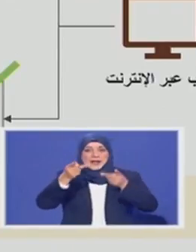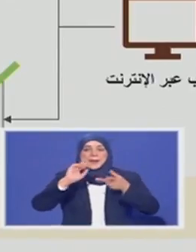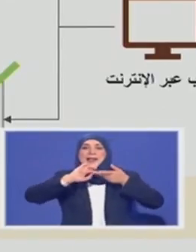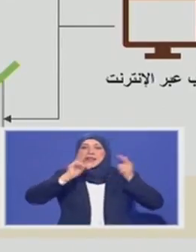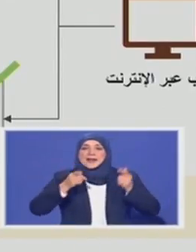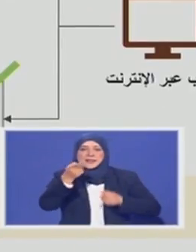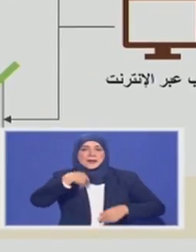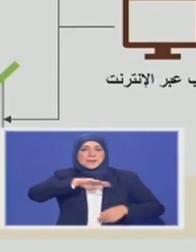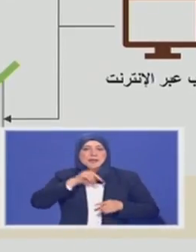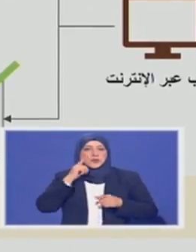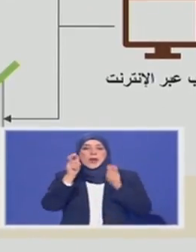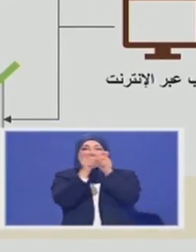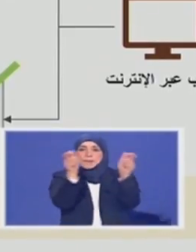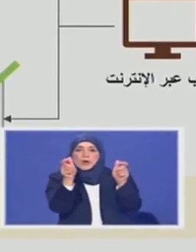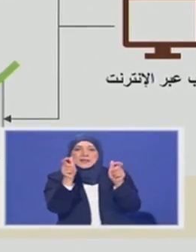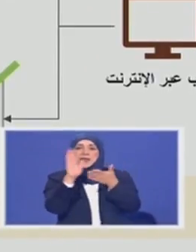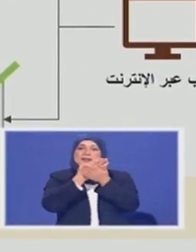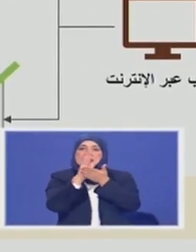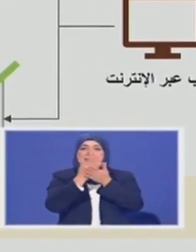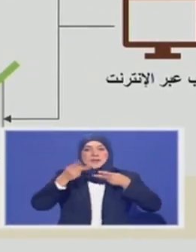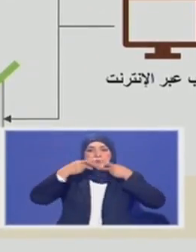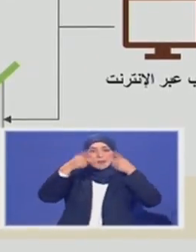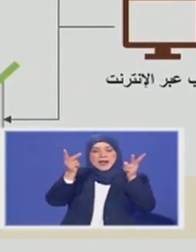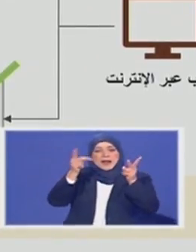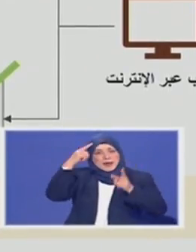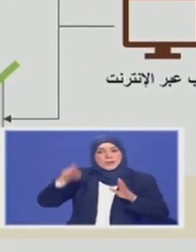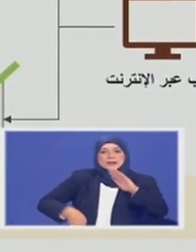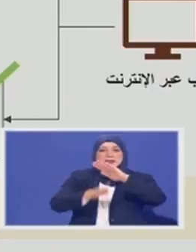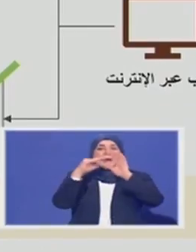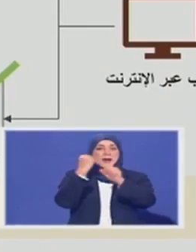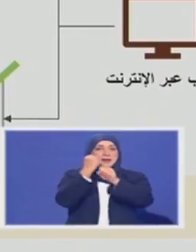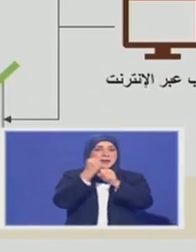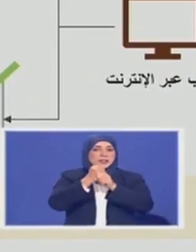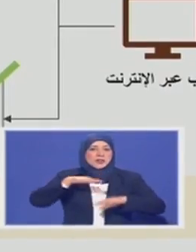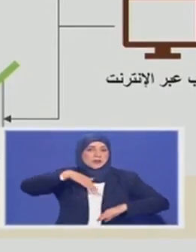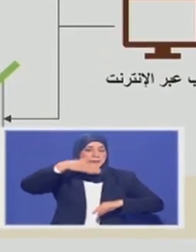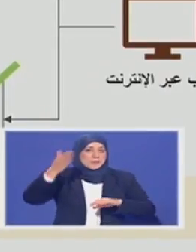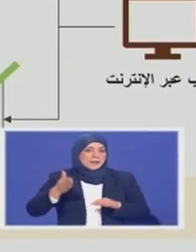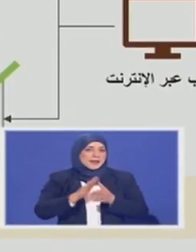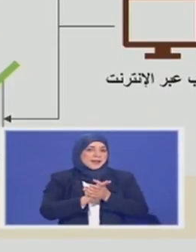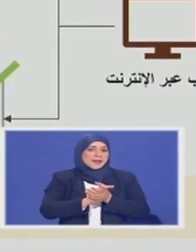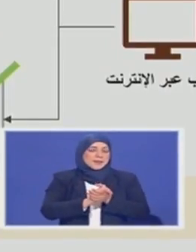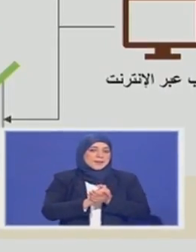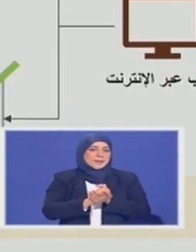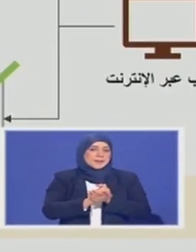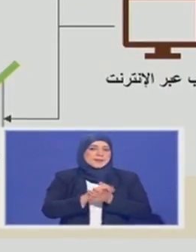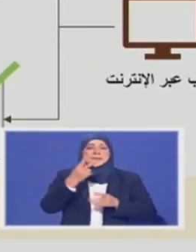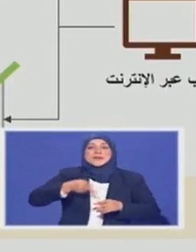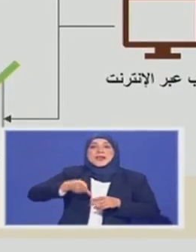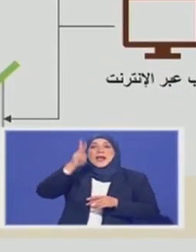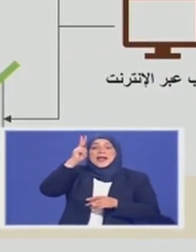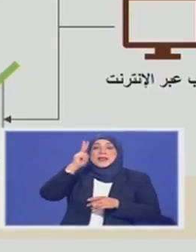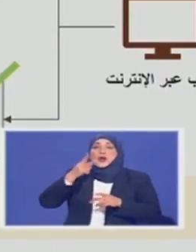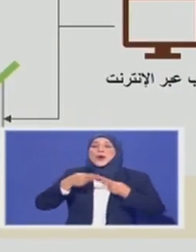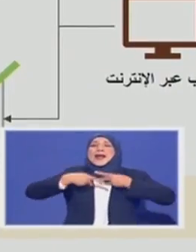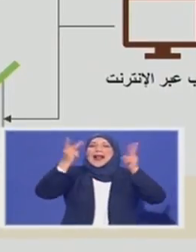الإنترنت، المؤسسة تعمل تصريح لمباشرة النشاط، وبعد ذلك هو أكثر معناها تصريح مش